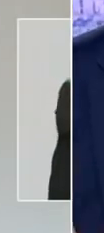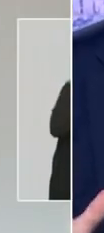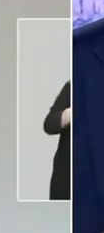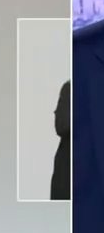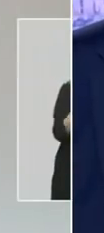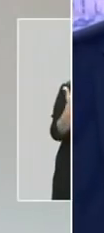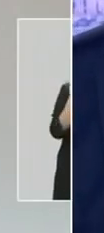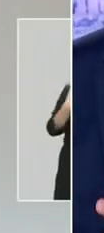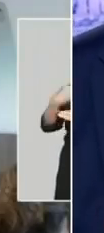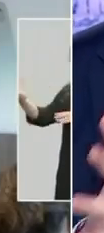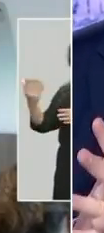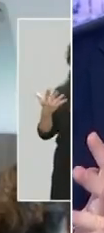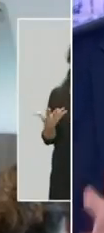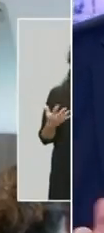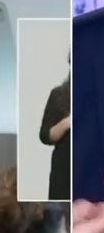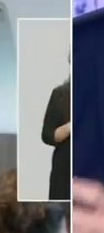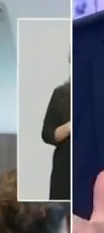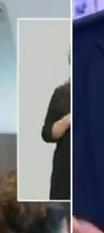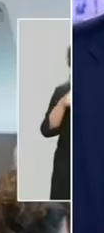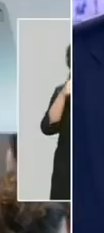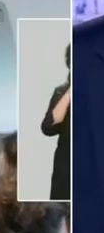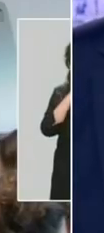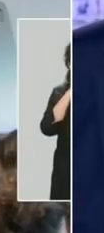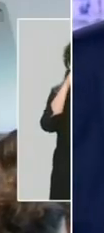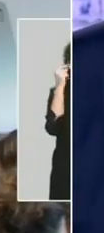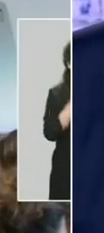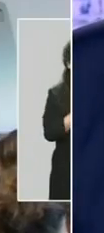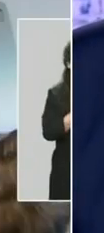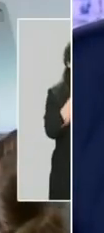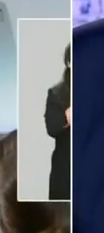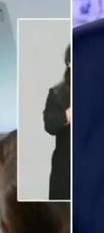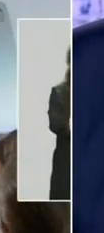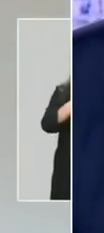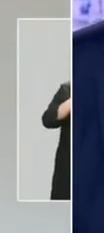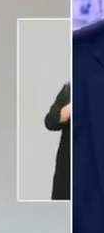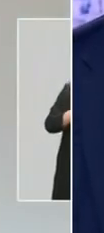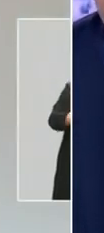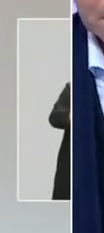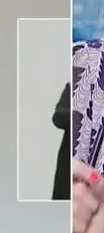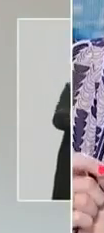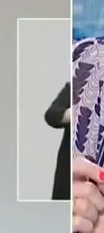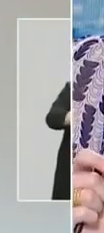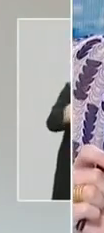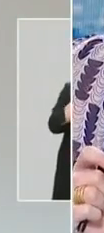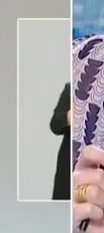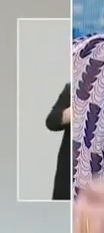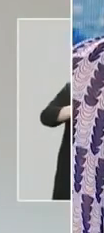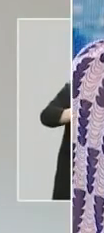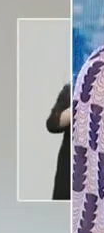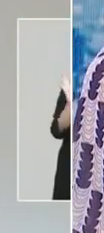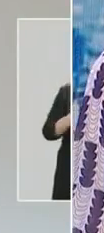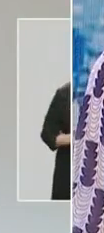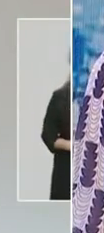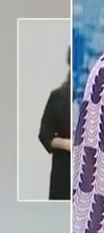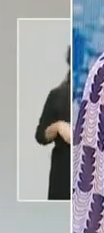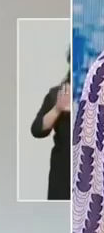contacts autour du ça cas positif. Ça, j'allais dire, c'est la bonne nouvelle de cette conférence de presse. Arlette Chabot, on reste dans la logique de mettre la